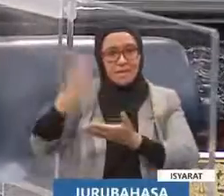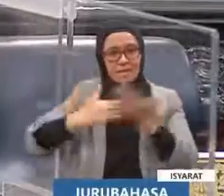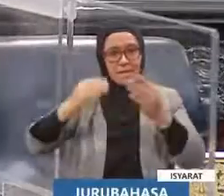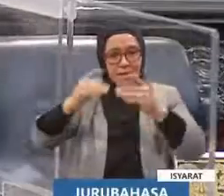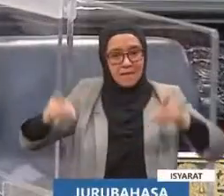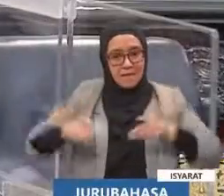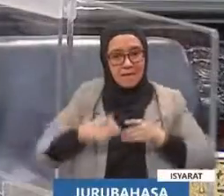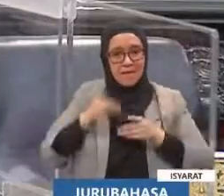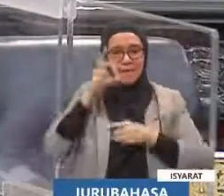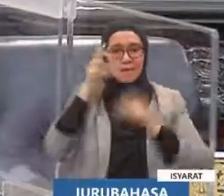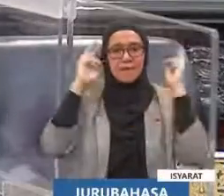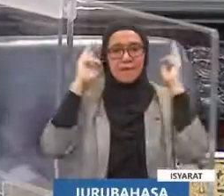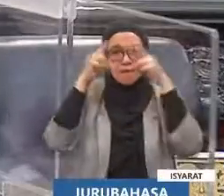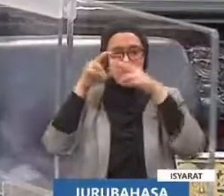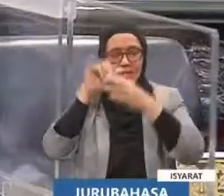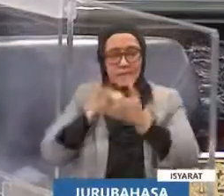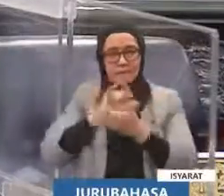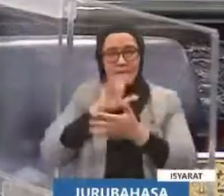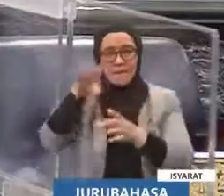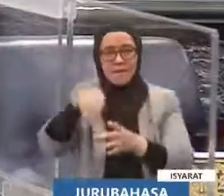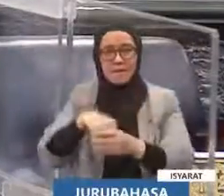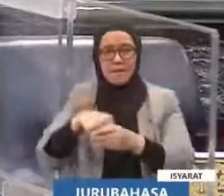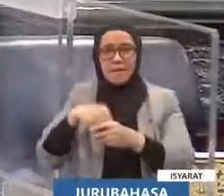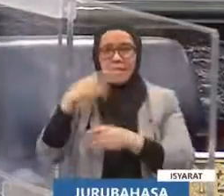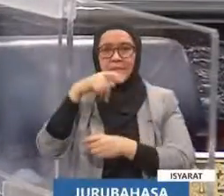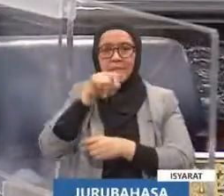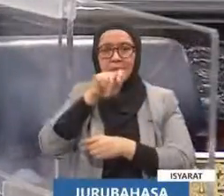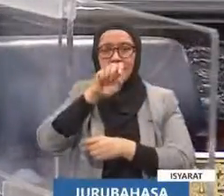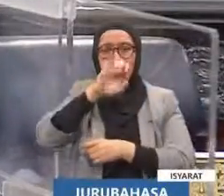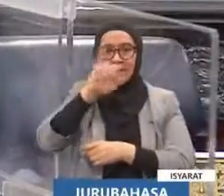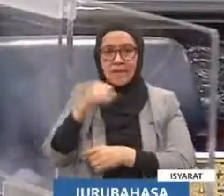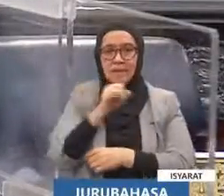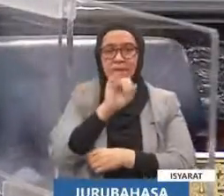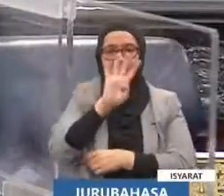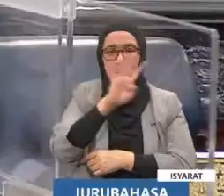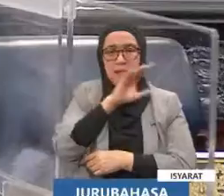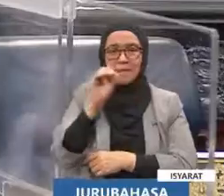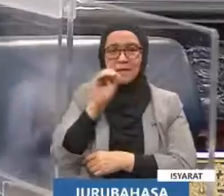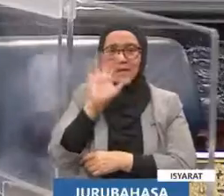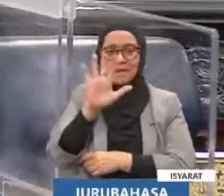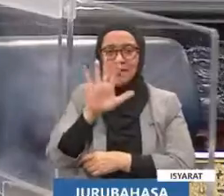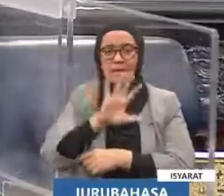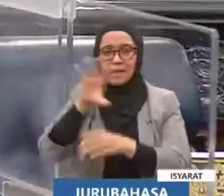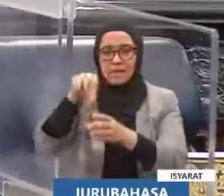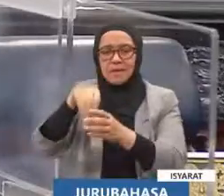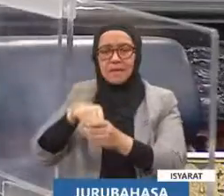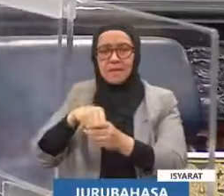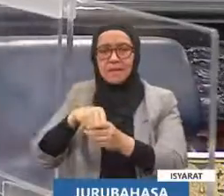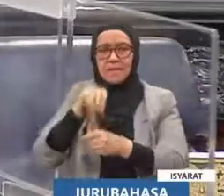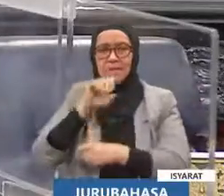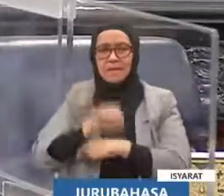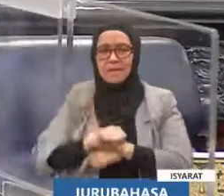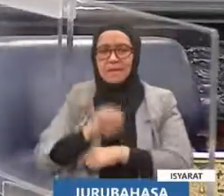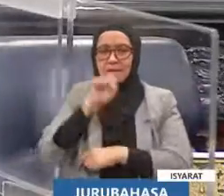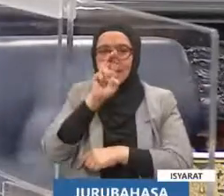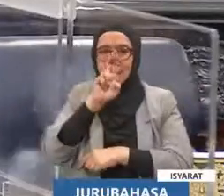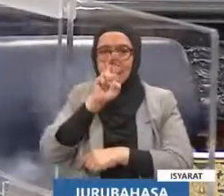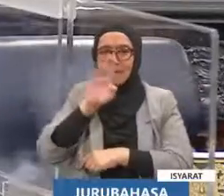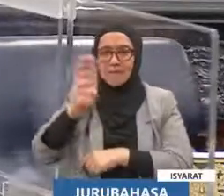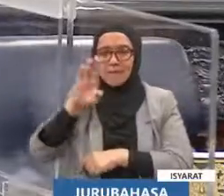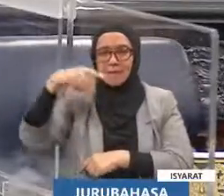melibatkan package 4 dan 5. Dan dia juga melibatkan 5 sub-package iaitu daripada Ladang Jelur ke